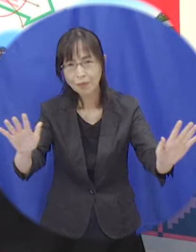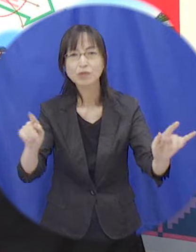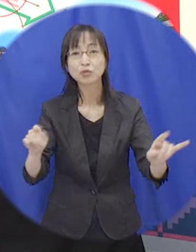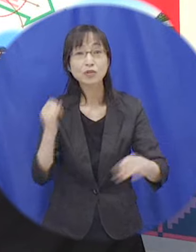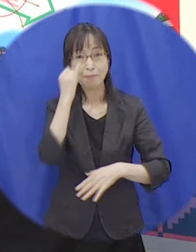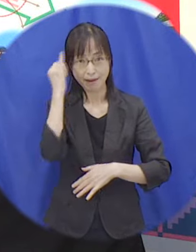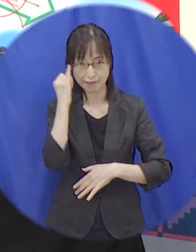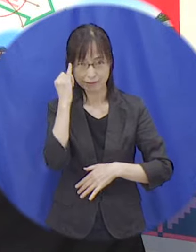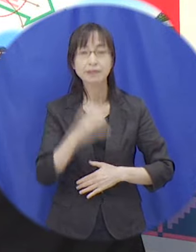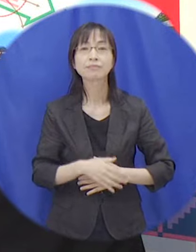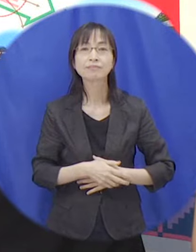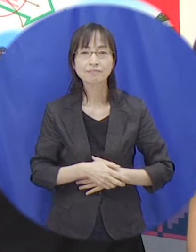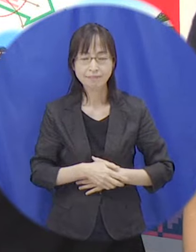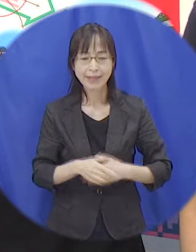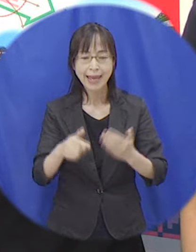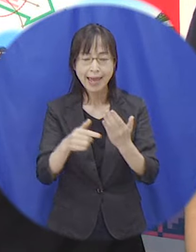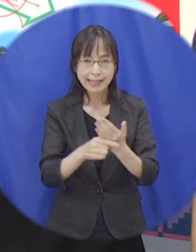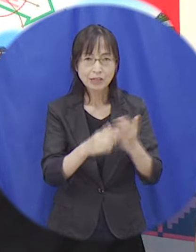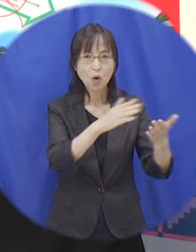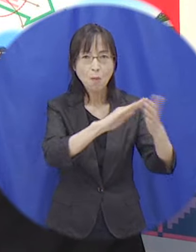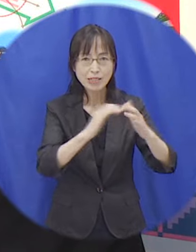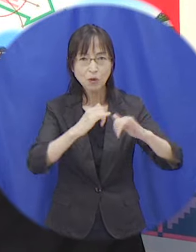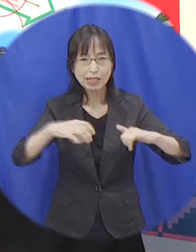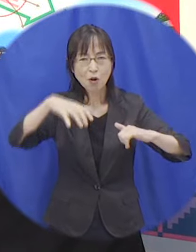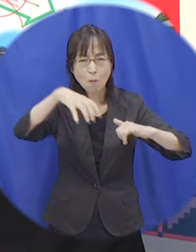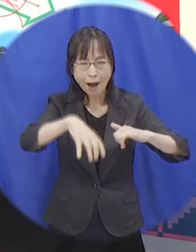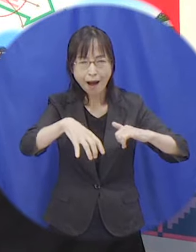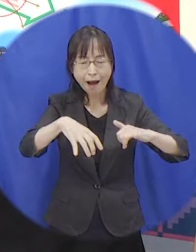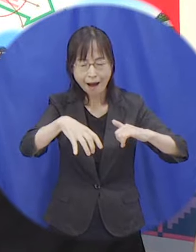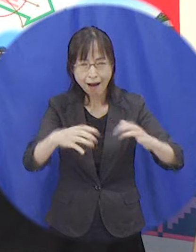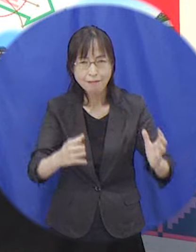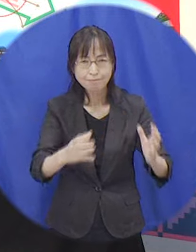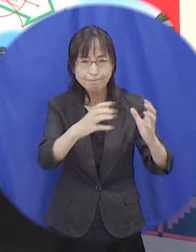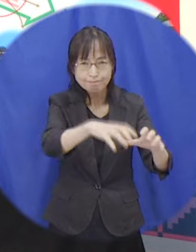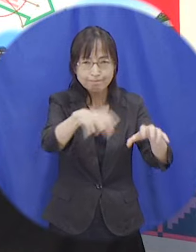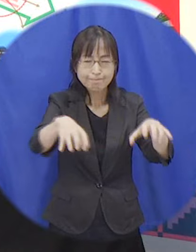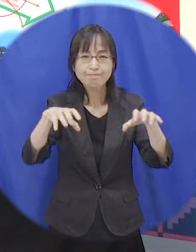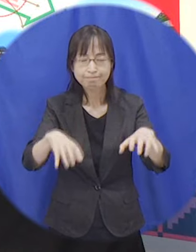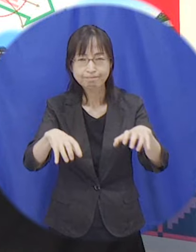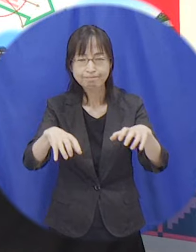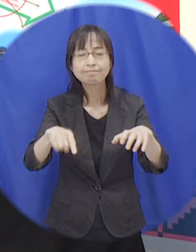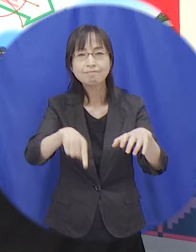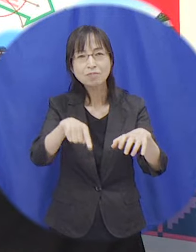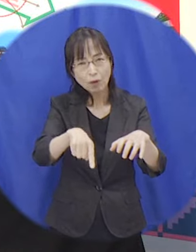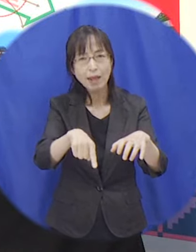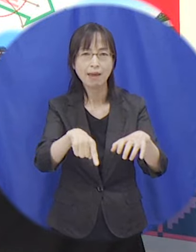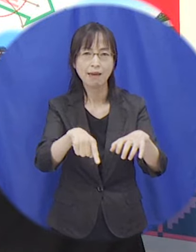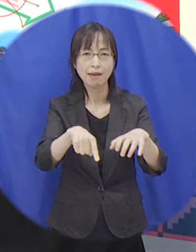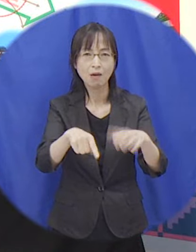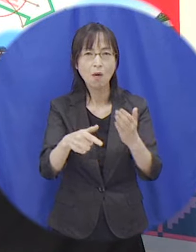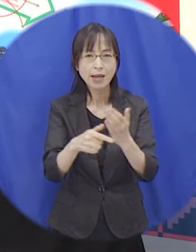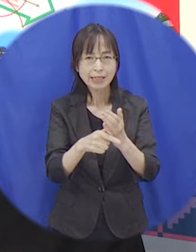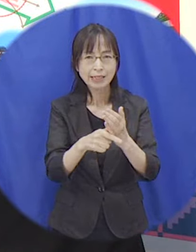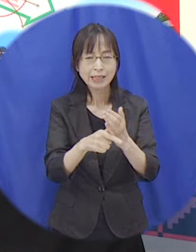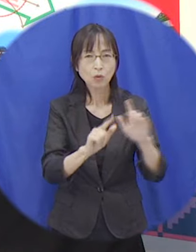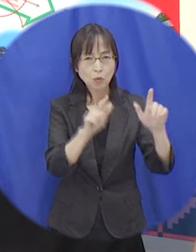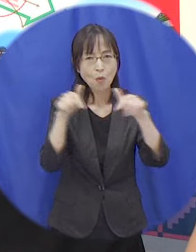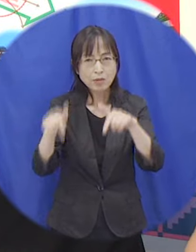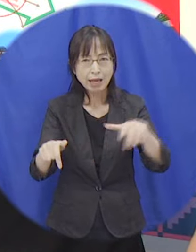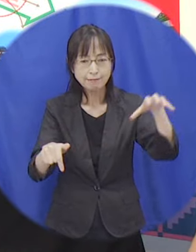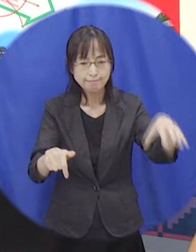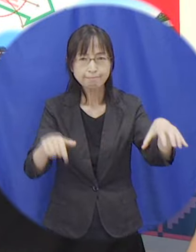ております。 はい、 駅と街と広場が一体となった駅街結節空間を駅の東西